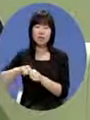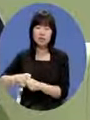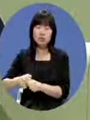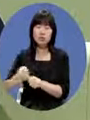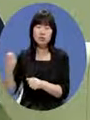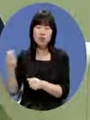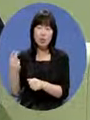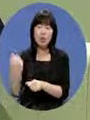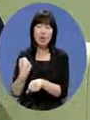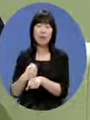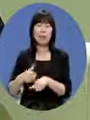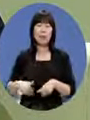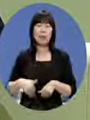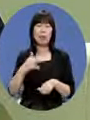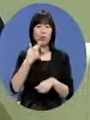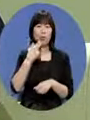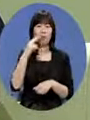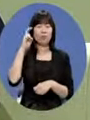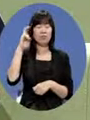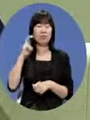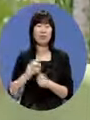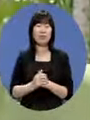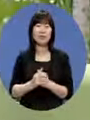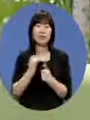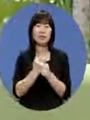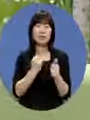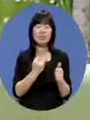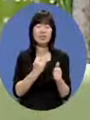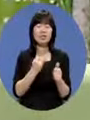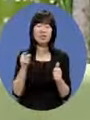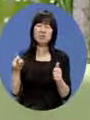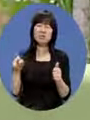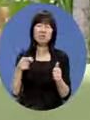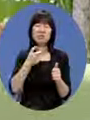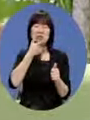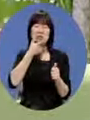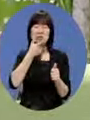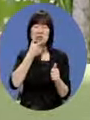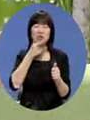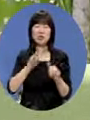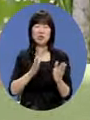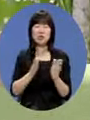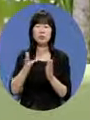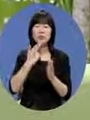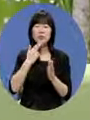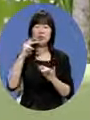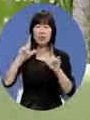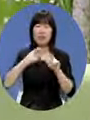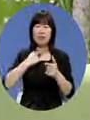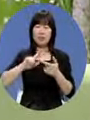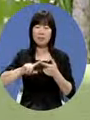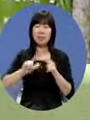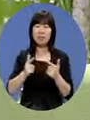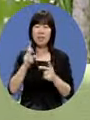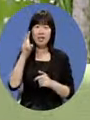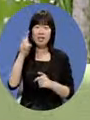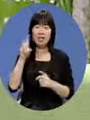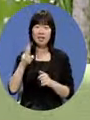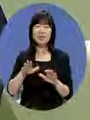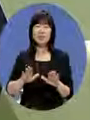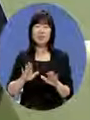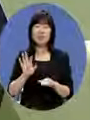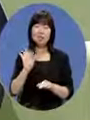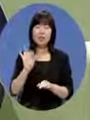필요가 없다라고 이렇게 생각하시는 분들 있어요 근데 남겨 보는 그런 게 싫은 거죠 g 생길 수 없는 자세가 마음에 안드는 것 그렇지 오니까